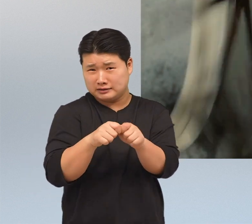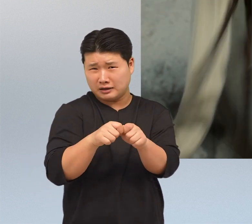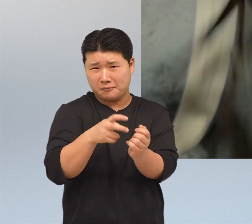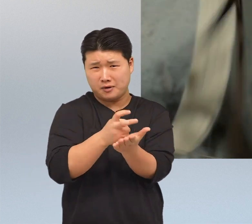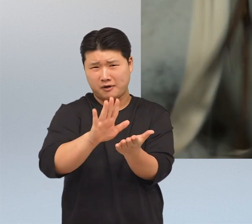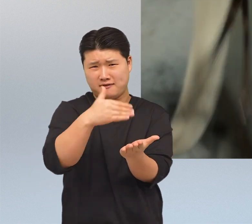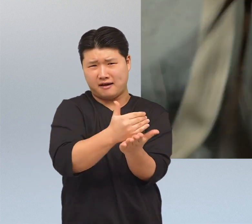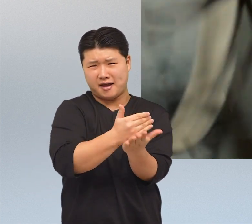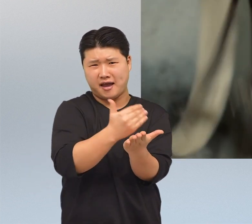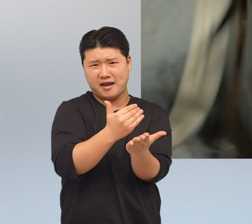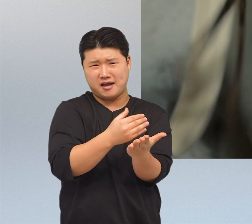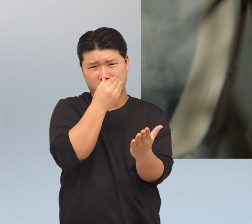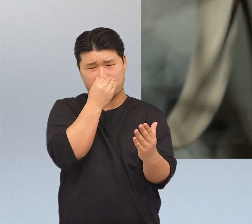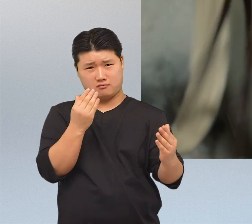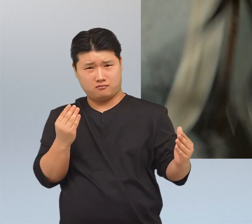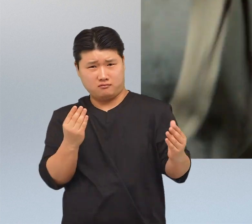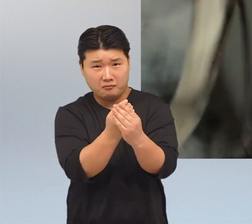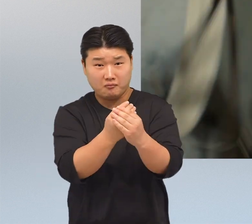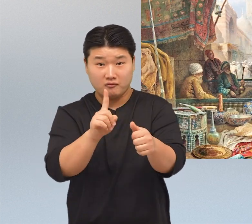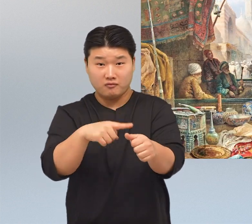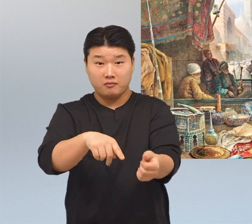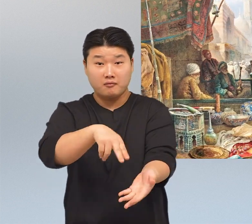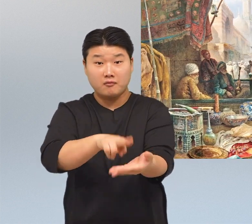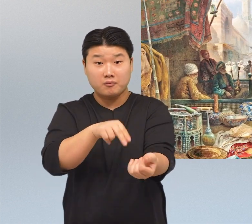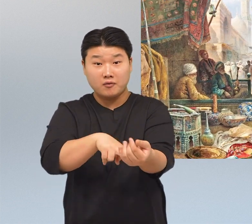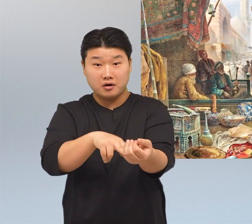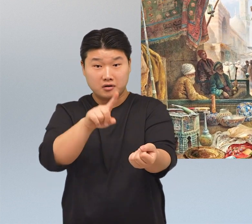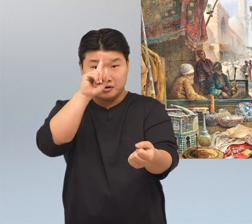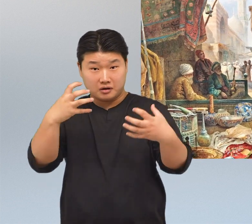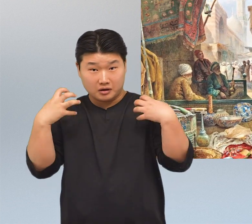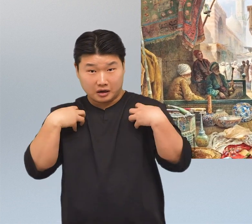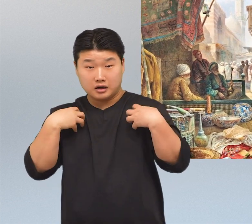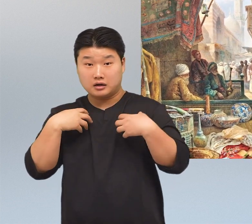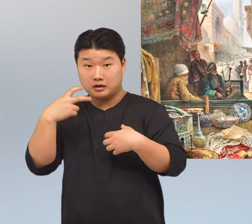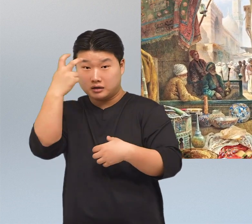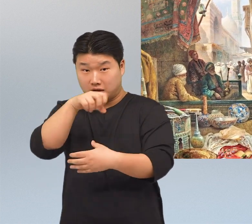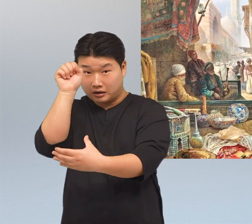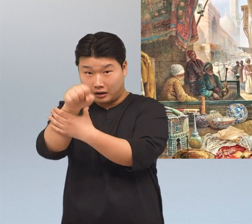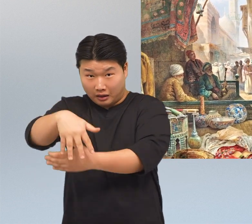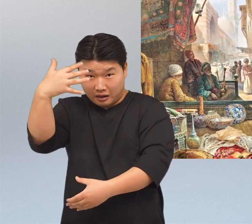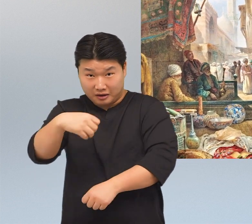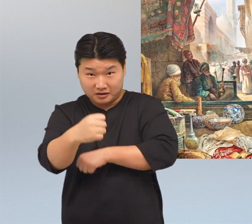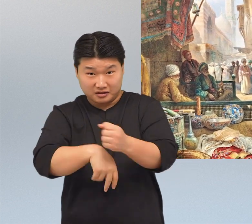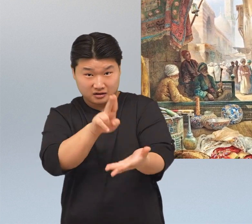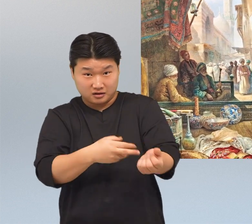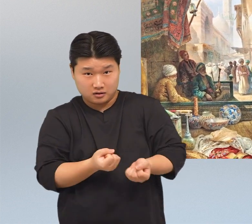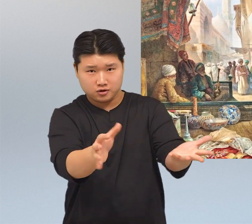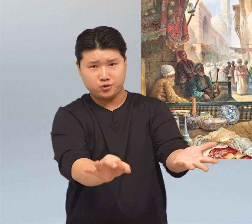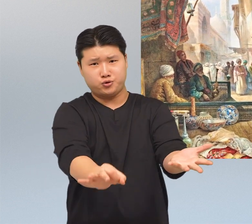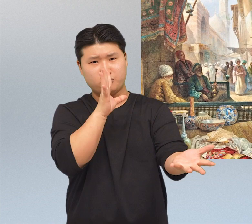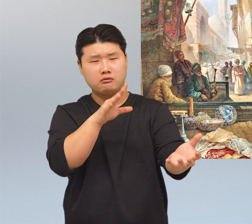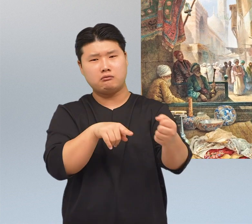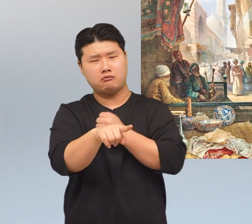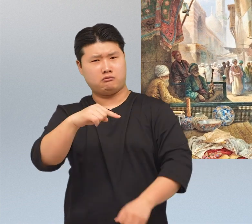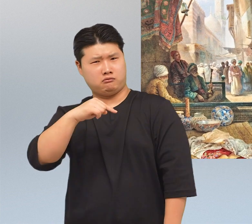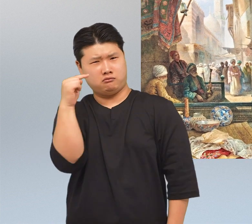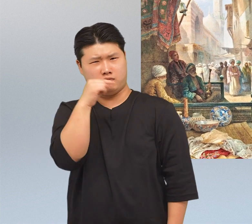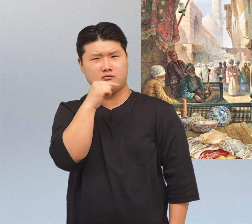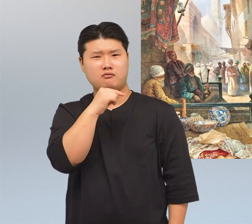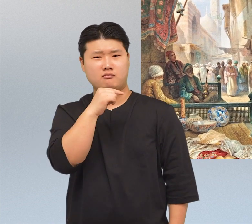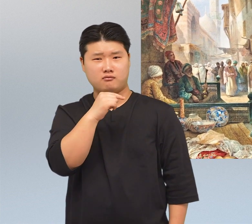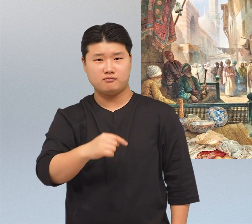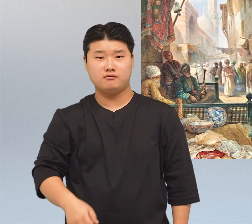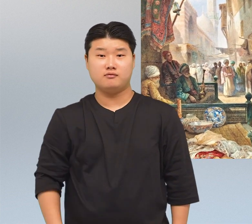모두 세세하게 정해져 있었습니다. 직물의 판매도 관청의 허가를 받기 전에는 마음대로 할